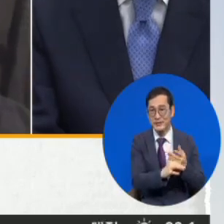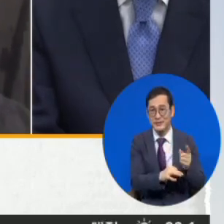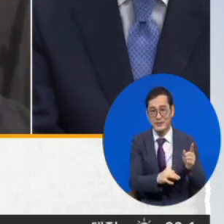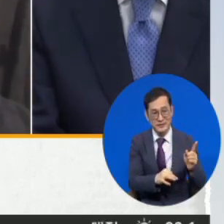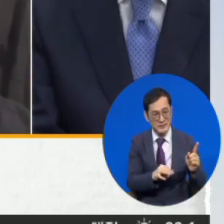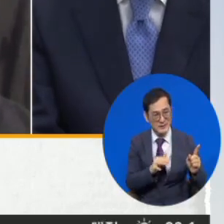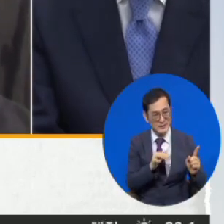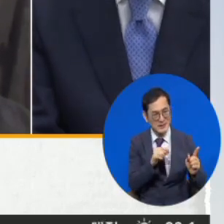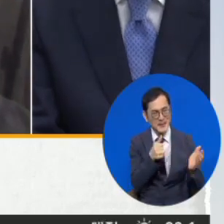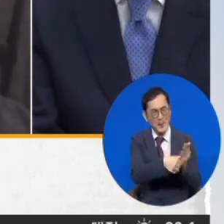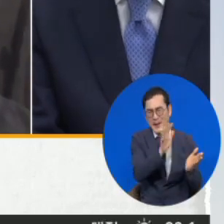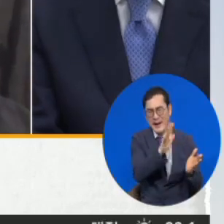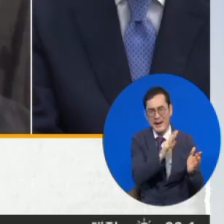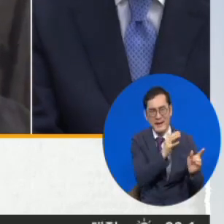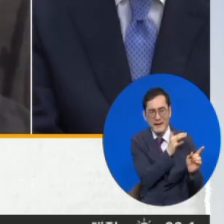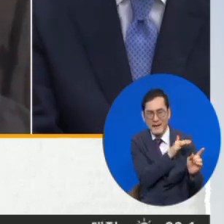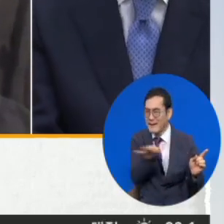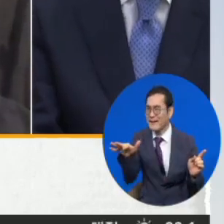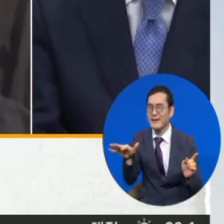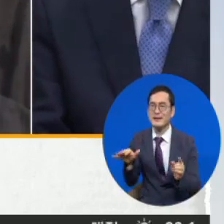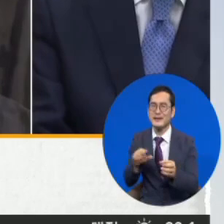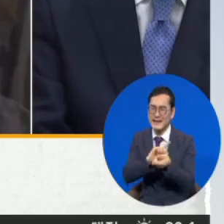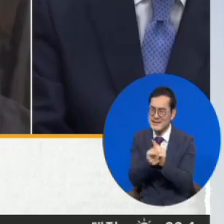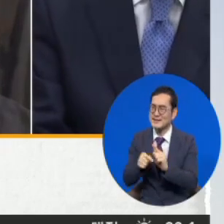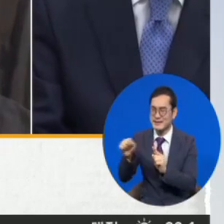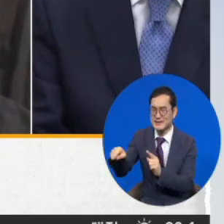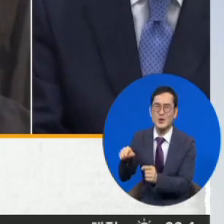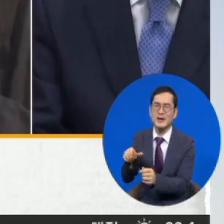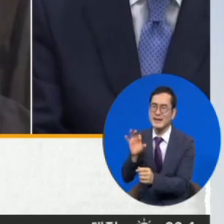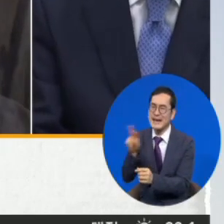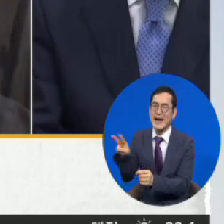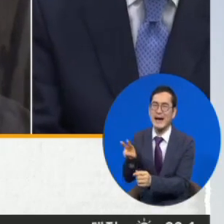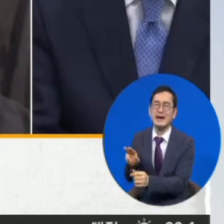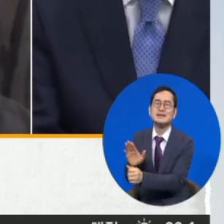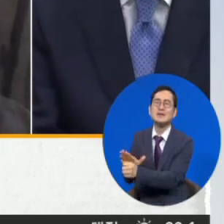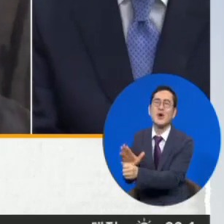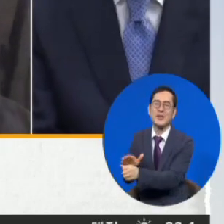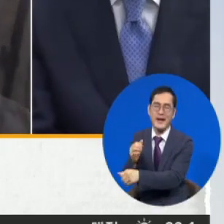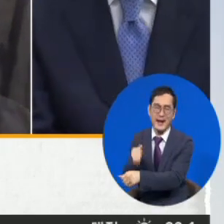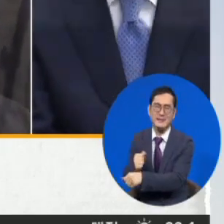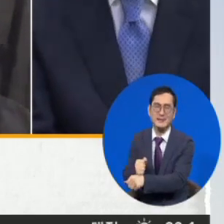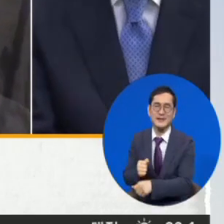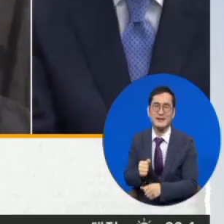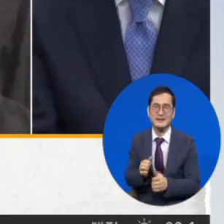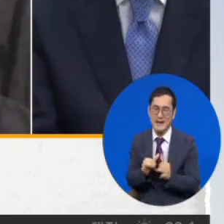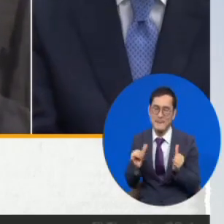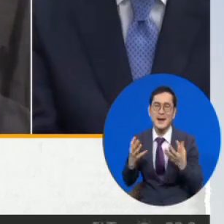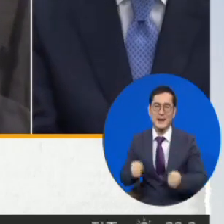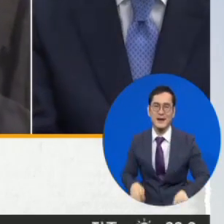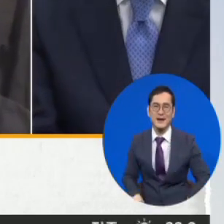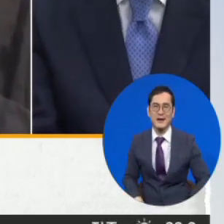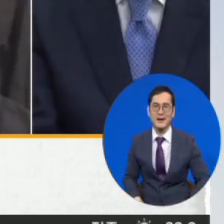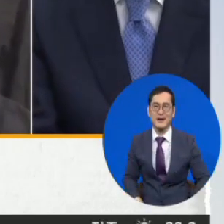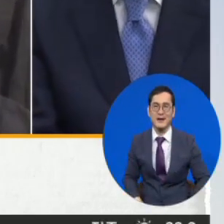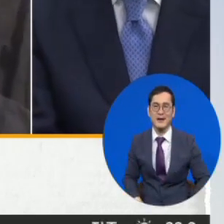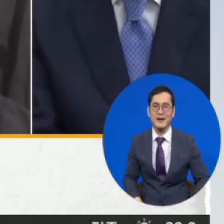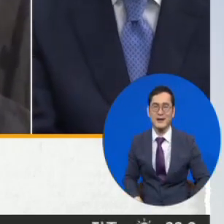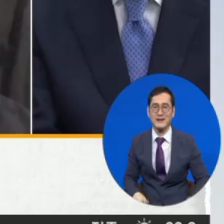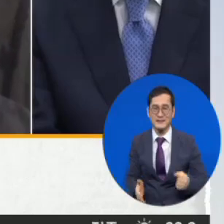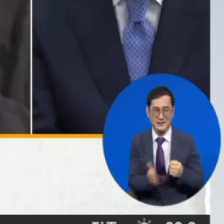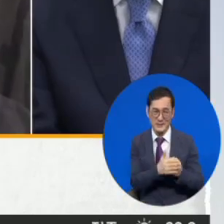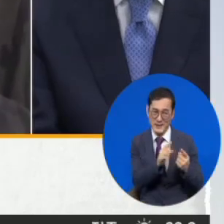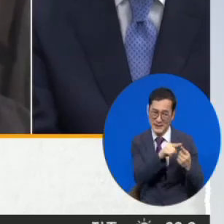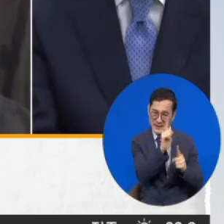모습들까지 나타나고 있기 때문에 여기에 대해서 여권 전체가 분열돼서 선거를 치를 수 있다라고 생각하는 장점이 야권 지형에 하나가